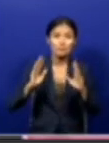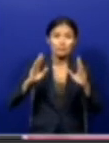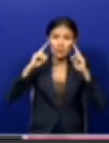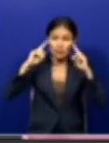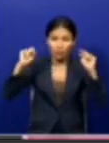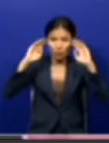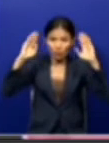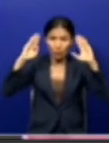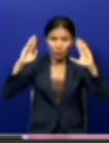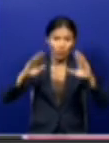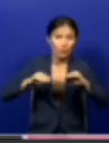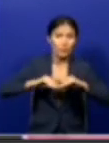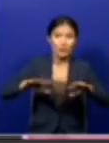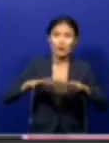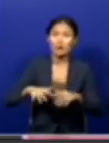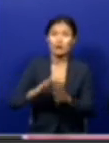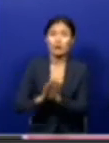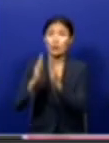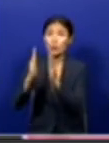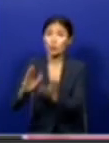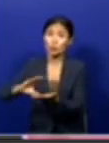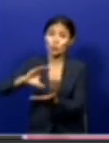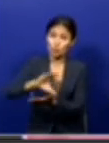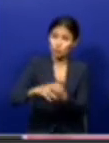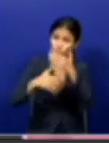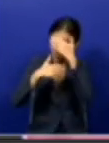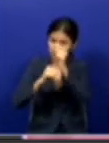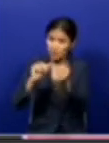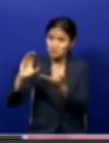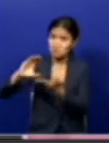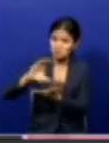ครับผมก็อยากจะถามเหมือนกันว่า